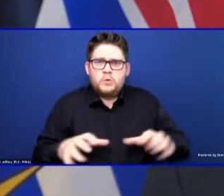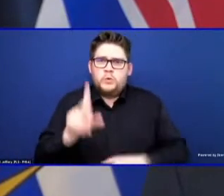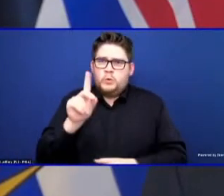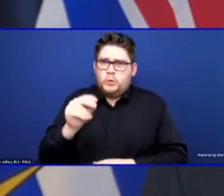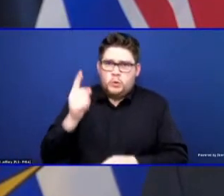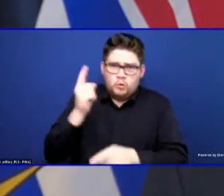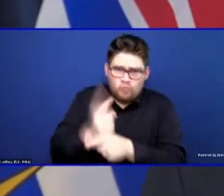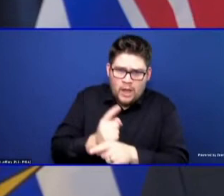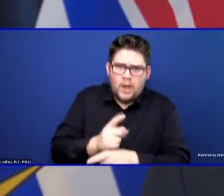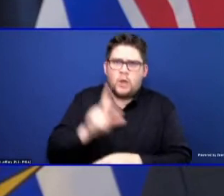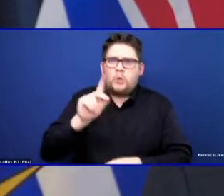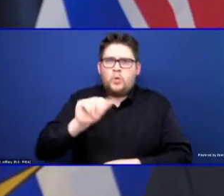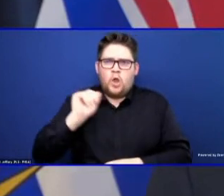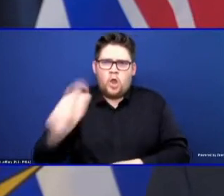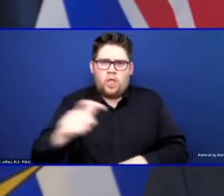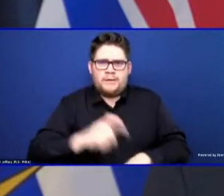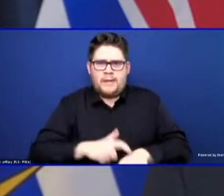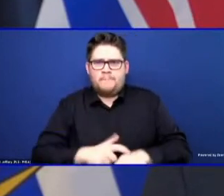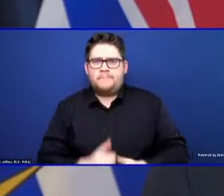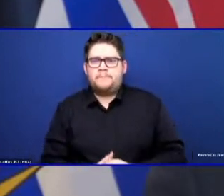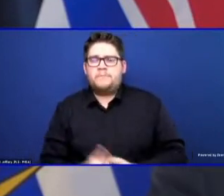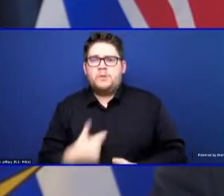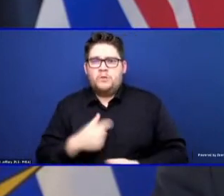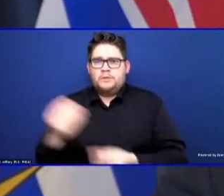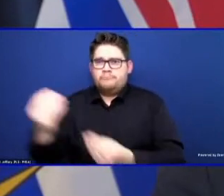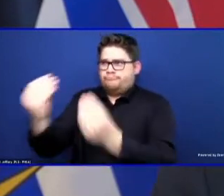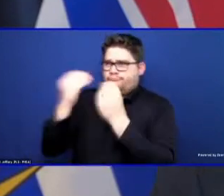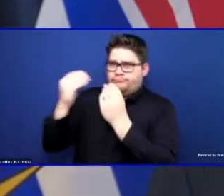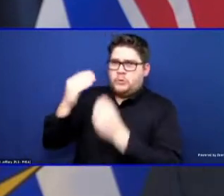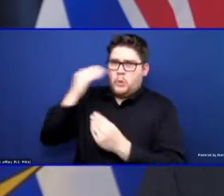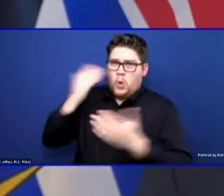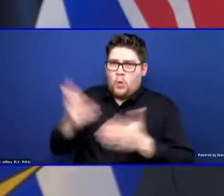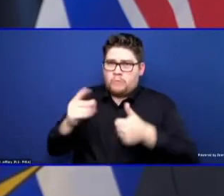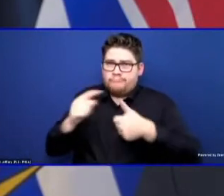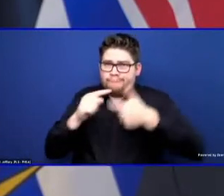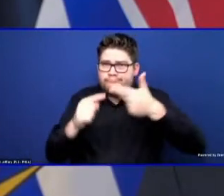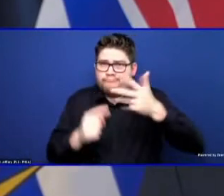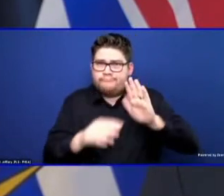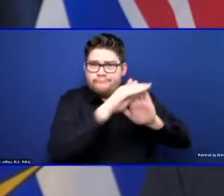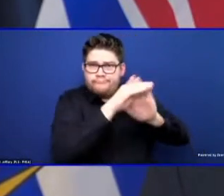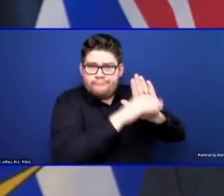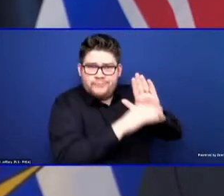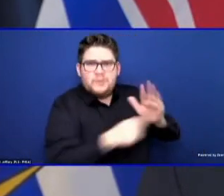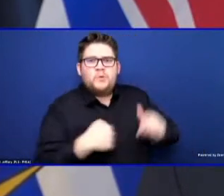works, and we must do what we know it takes to stop the spread.